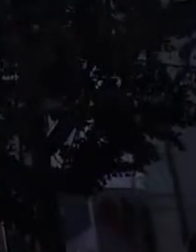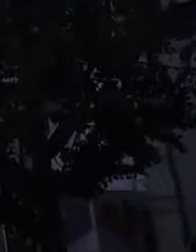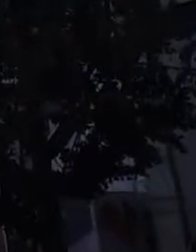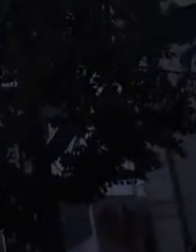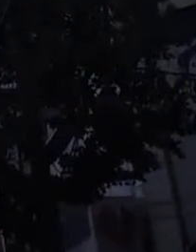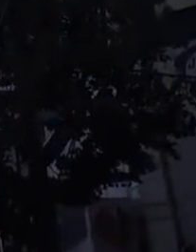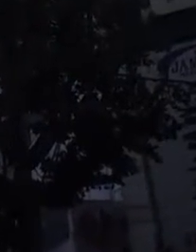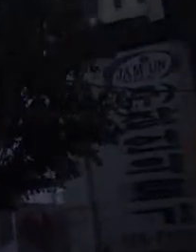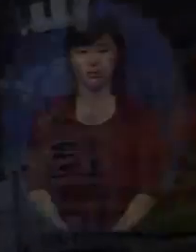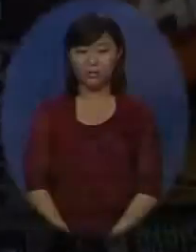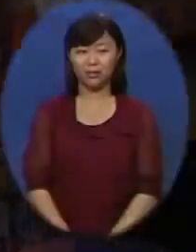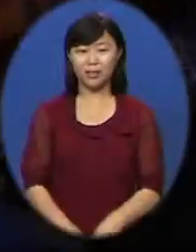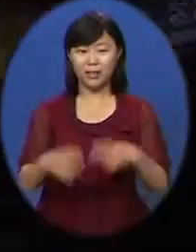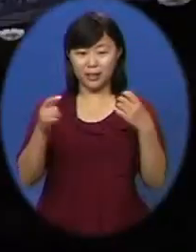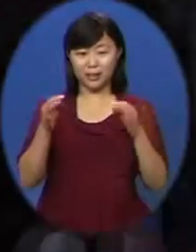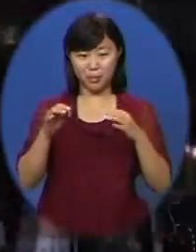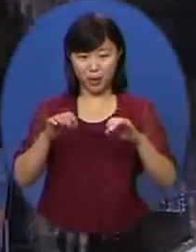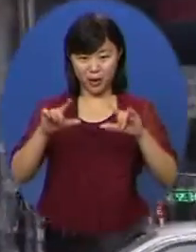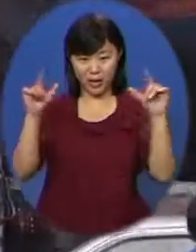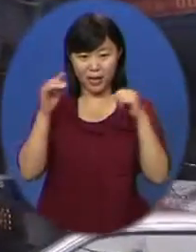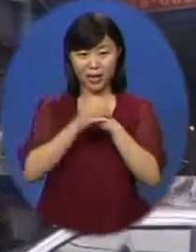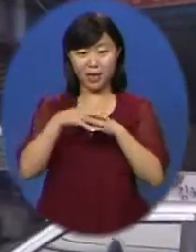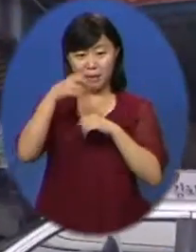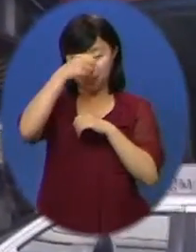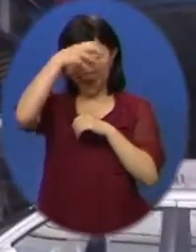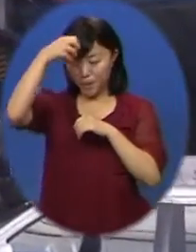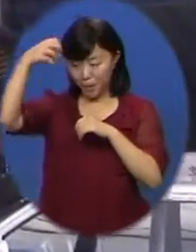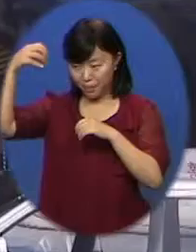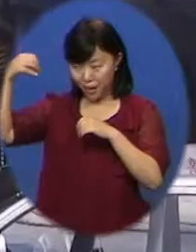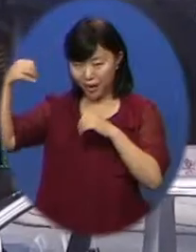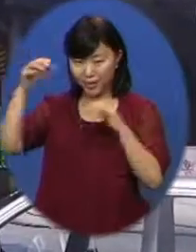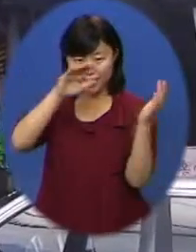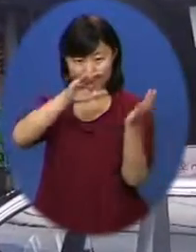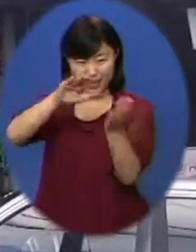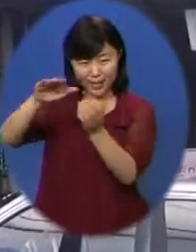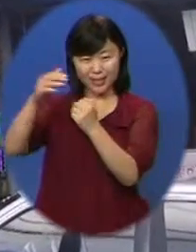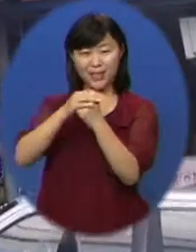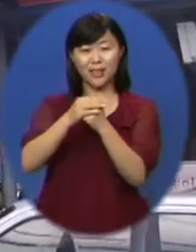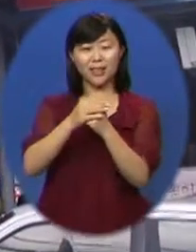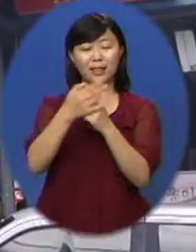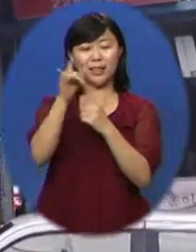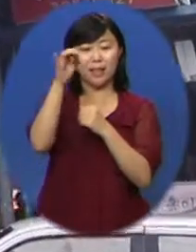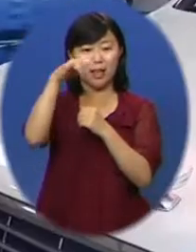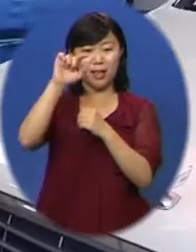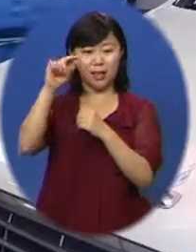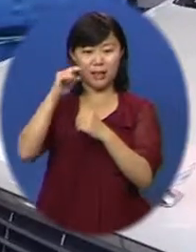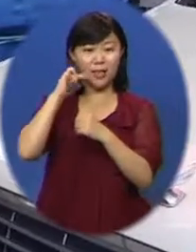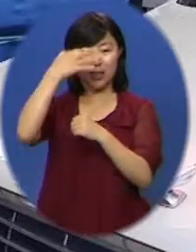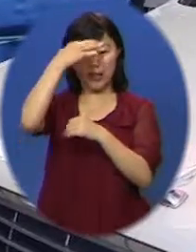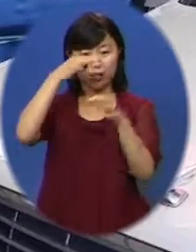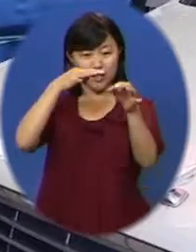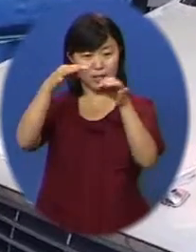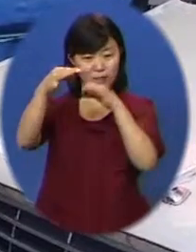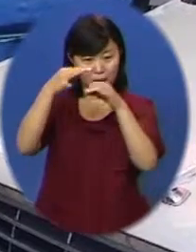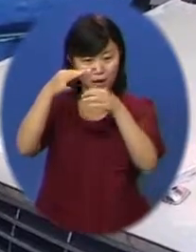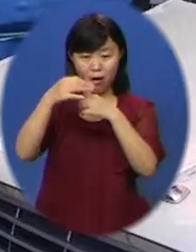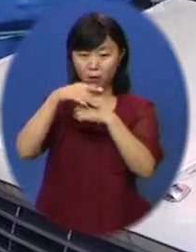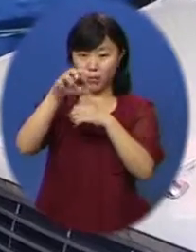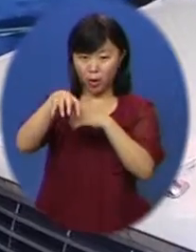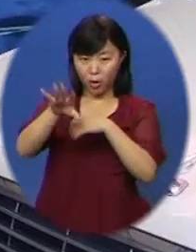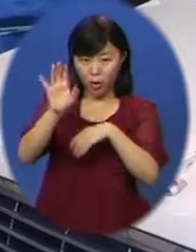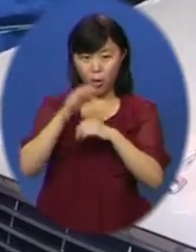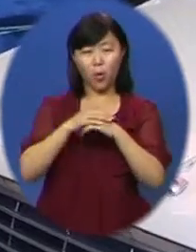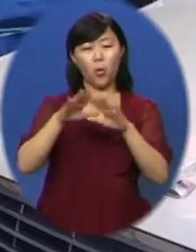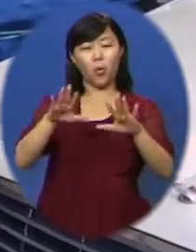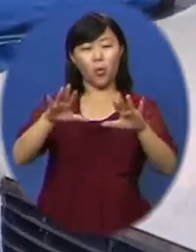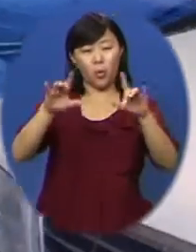금요일 별별별 별들의 잔치 대인예술시장 별장을 찾았다. 시장 입구엔 올